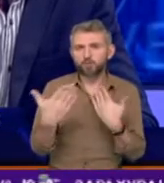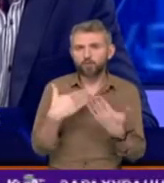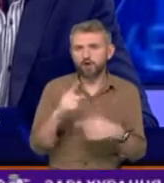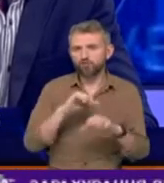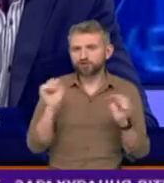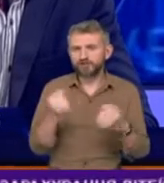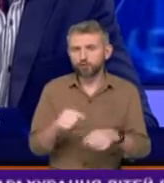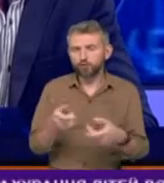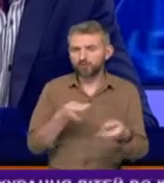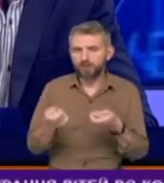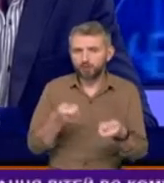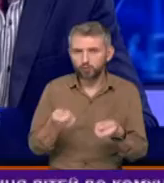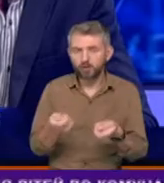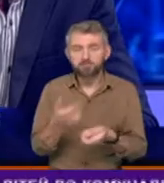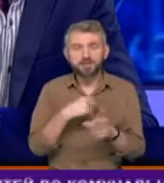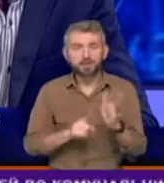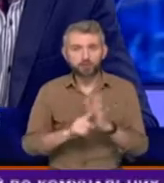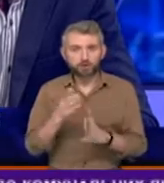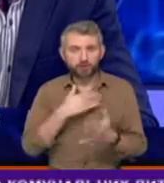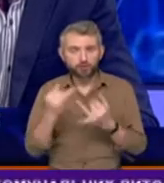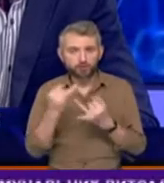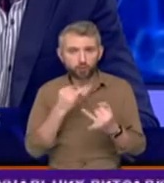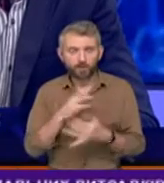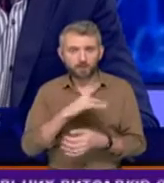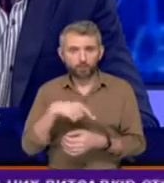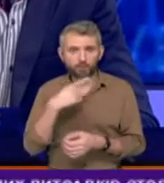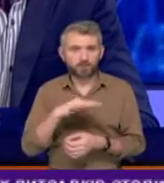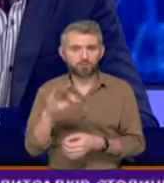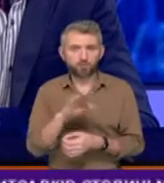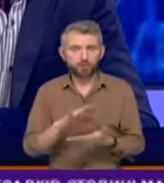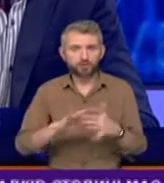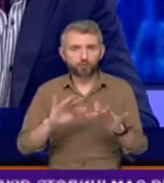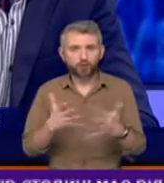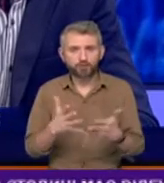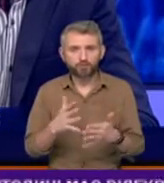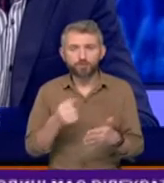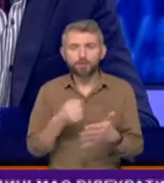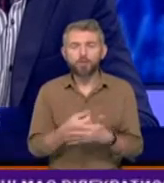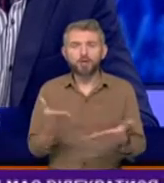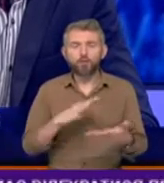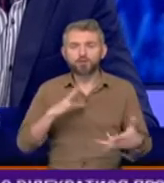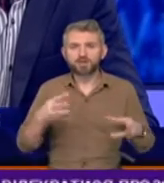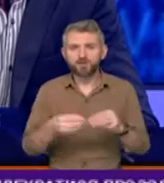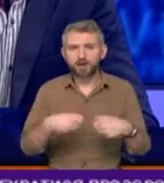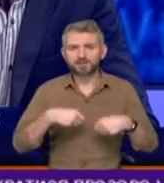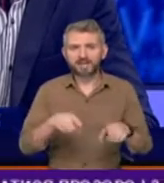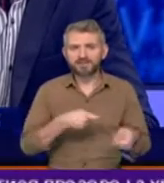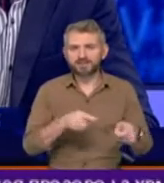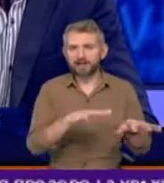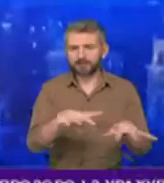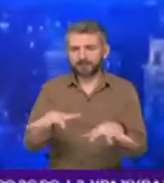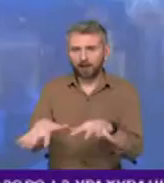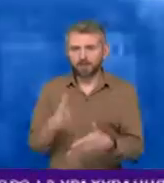швидкісно з владою. Ми на початку нашого спілкування говорили про ситуацію, до якої призвела децентралізація, себто